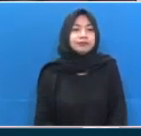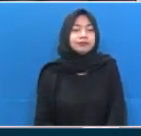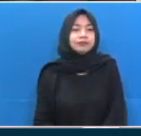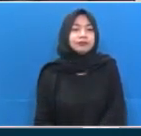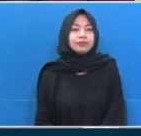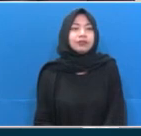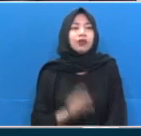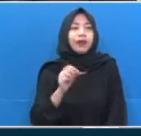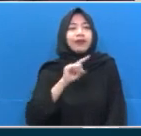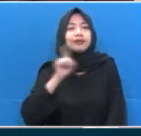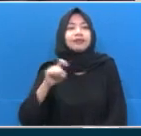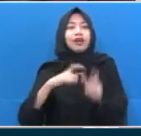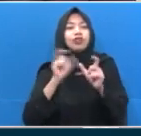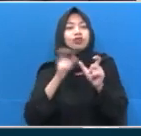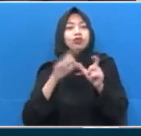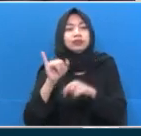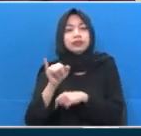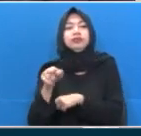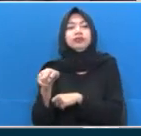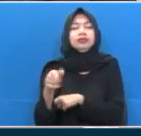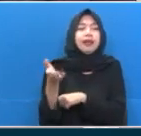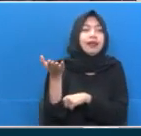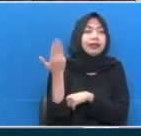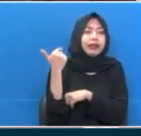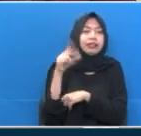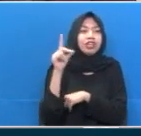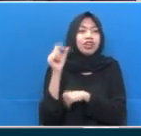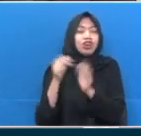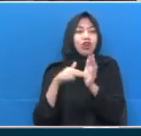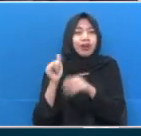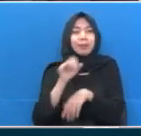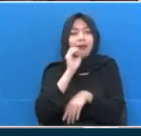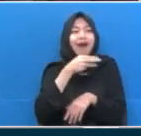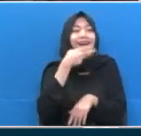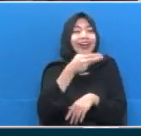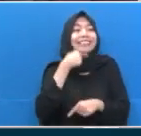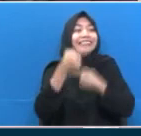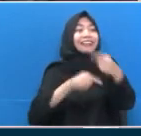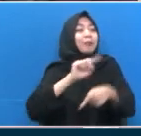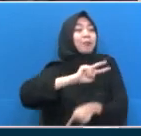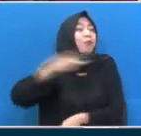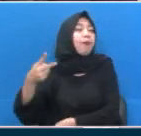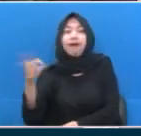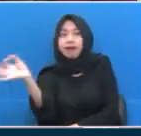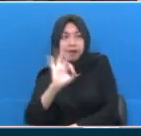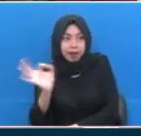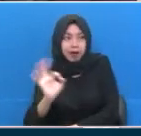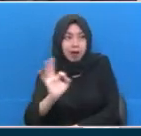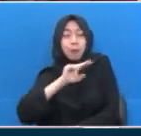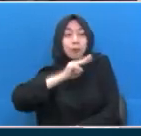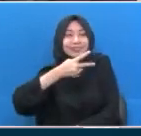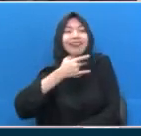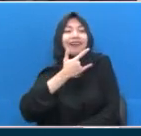Susi terlebih dahulu Mbak Susi kalau tadi bu Roni bilang tidak akan ada yang berubah Bagaimana kemudian lpsk memastikan bahwa nanti